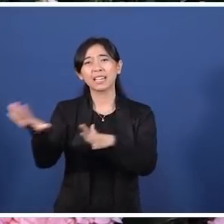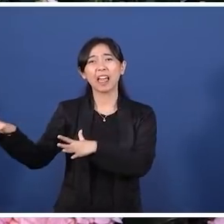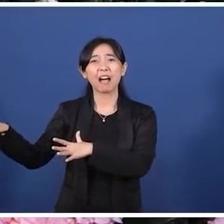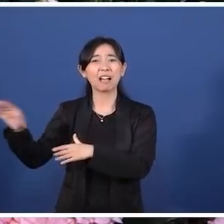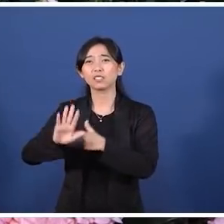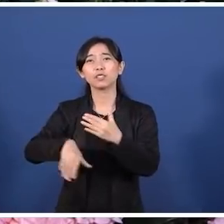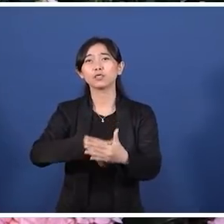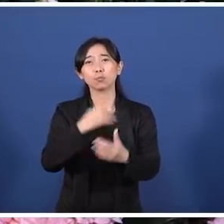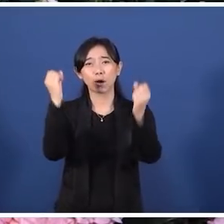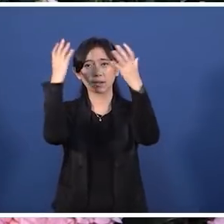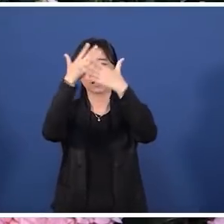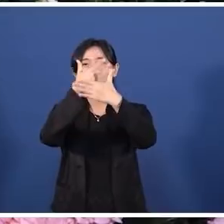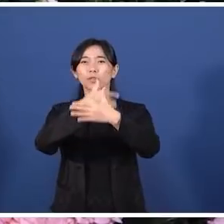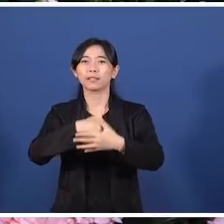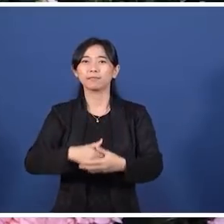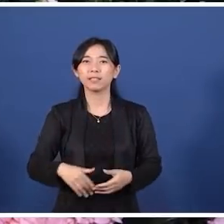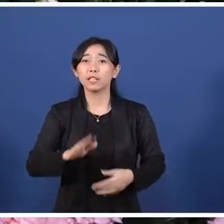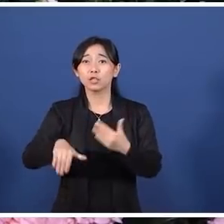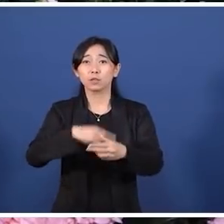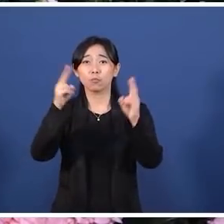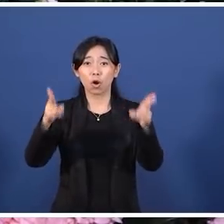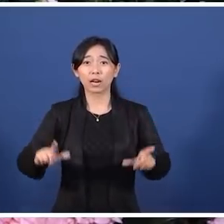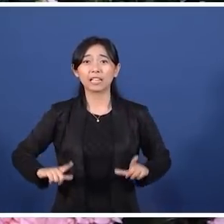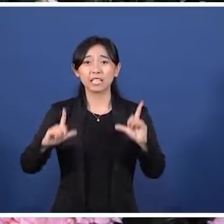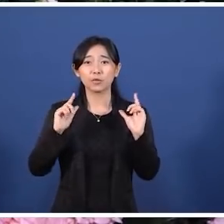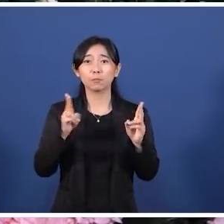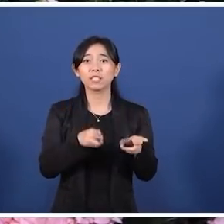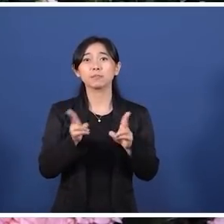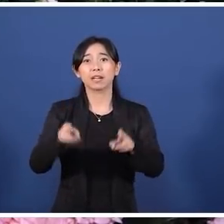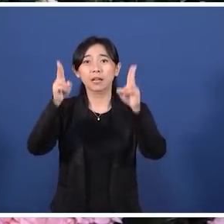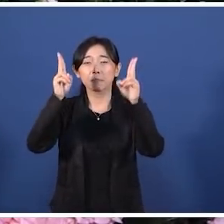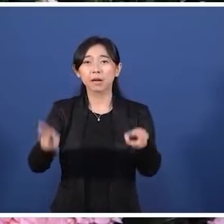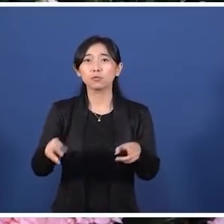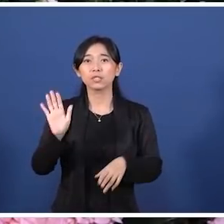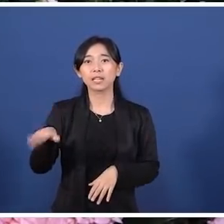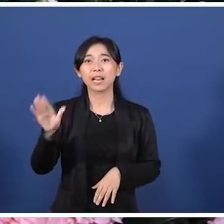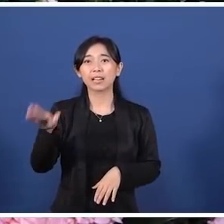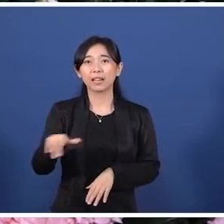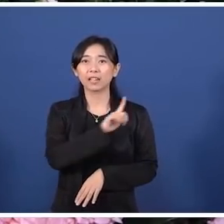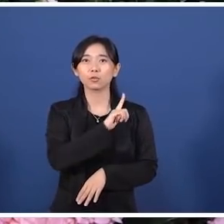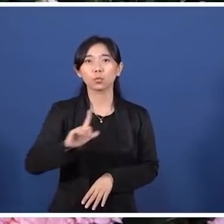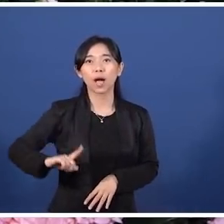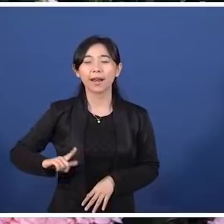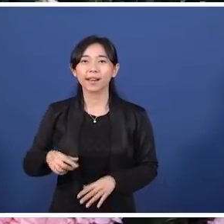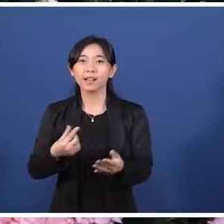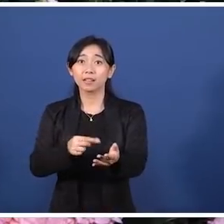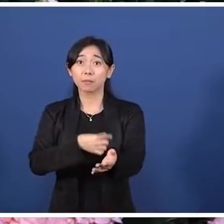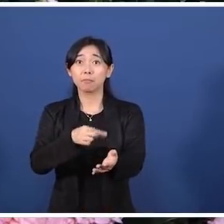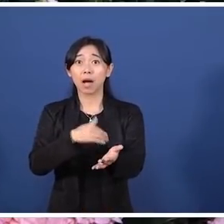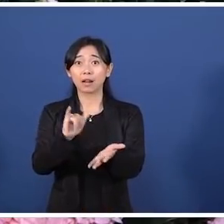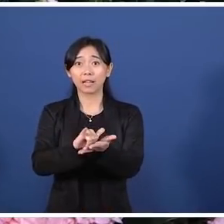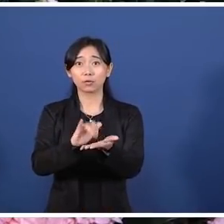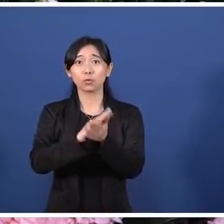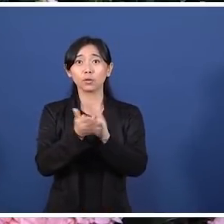membuat semua orang bisa hidup bersama-sama sebagai manusia, sebagai anak-anak Tuhan. Para gembala ini